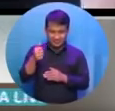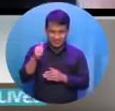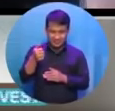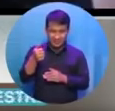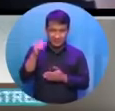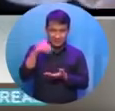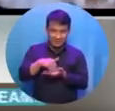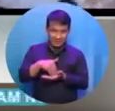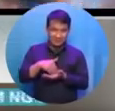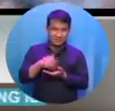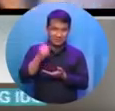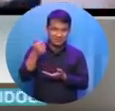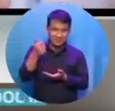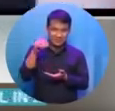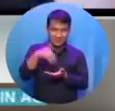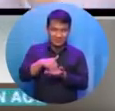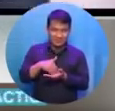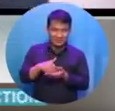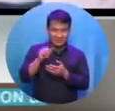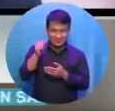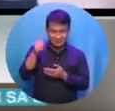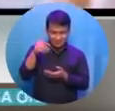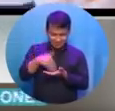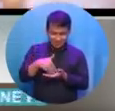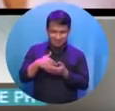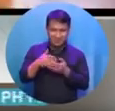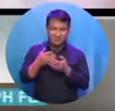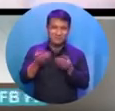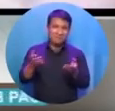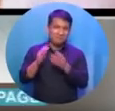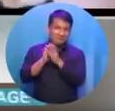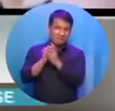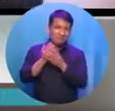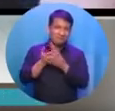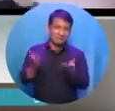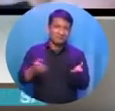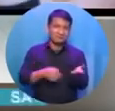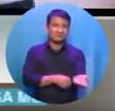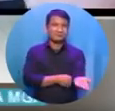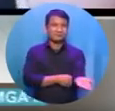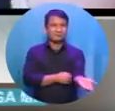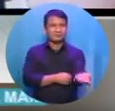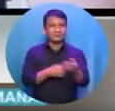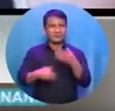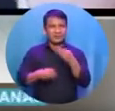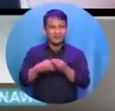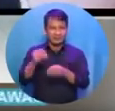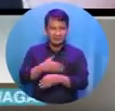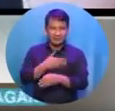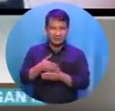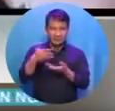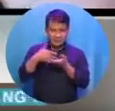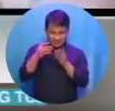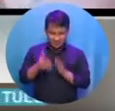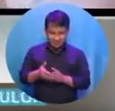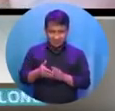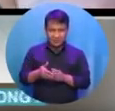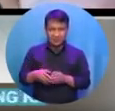10,000 pesos. Yun, 10,000 pesos. At dahil kayo'y mga